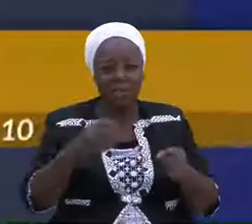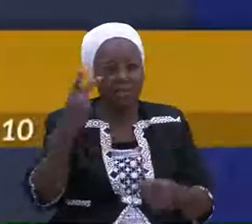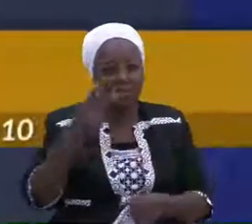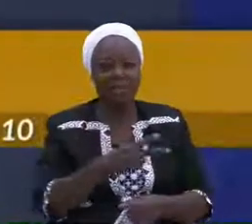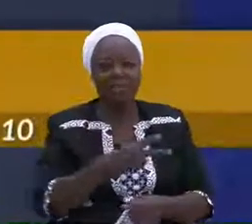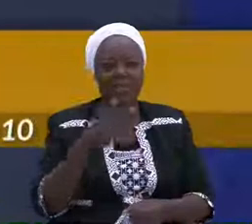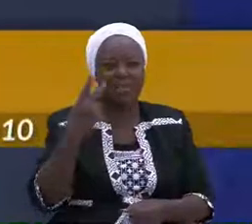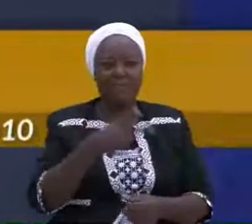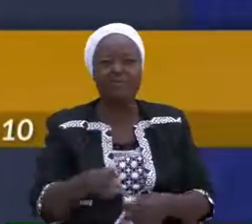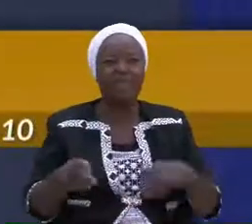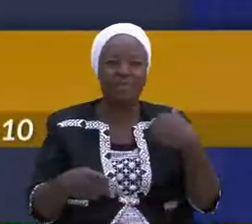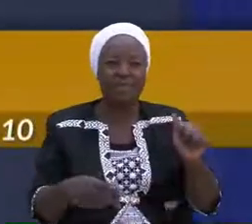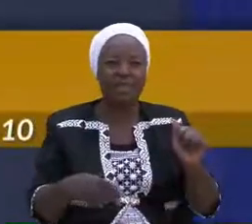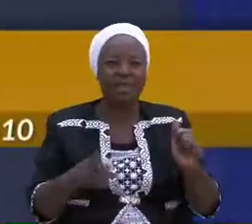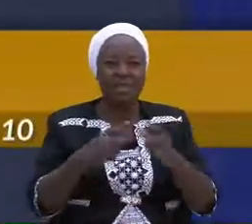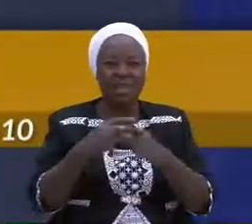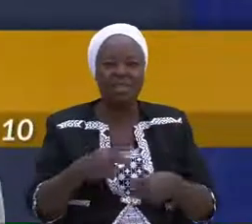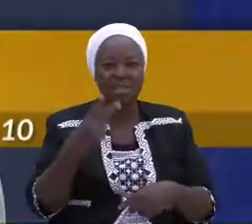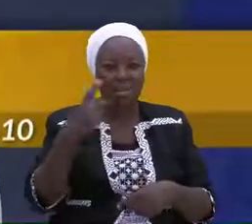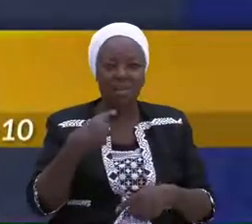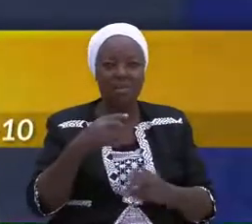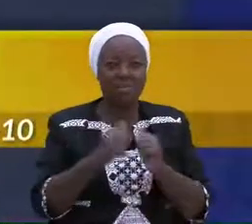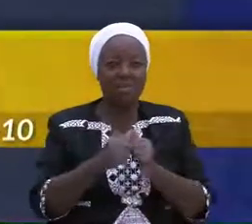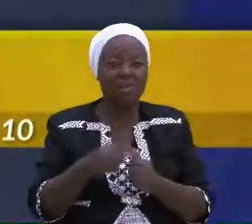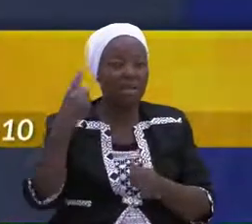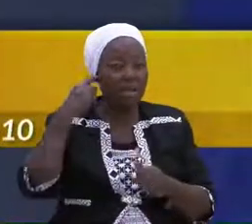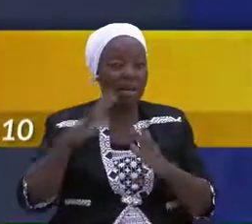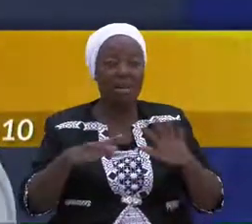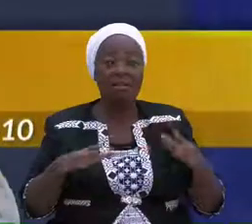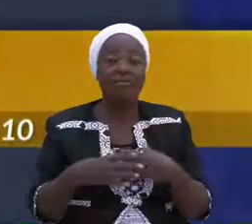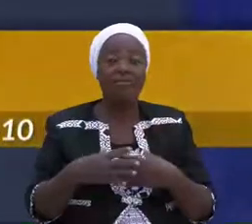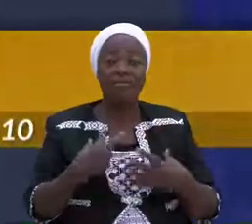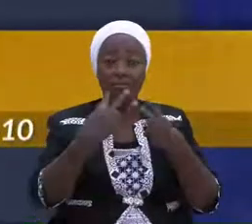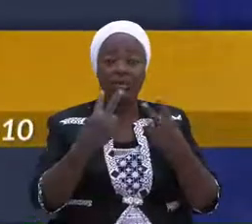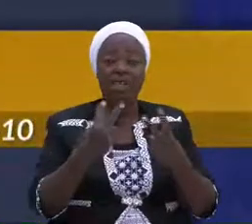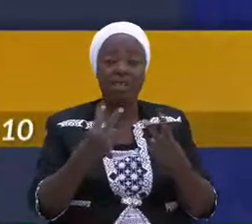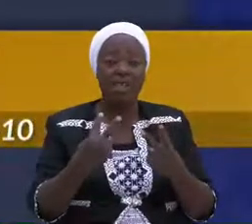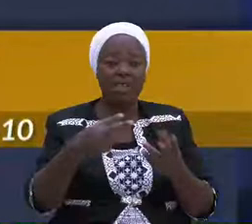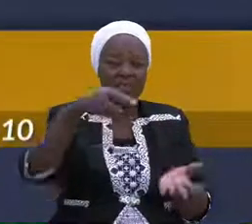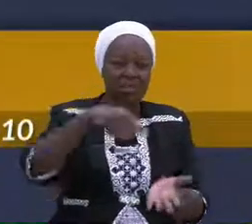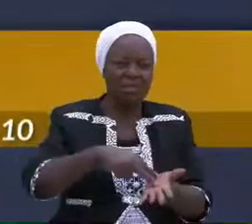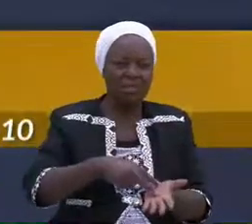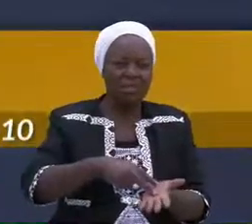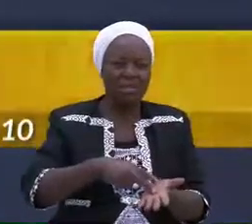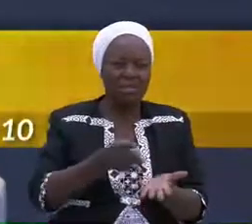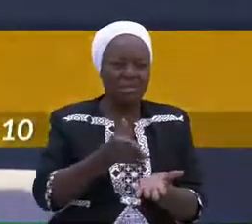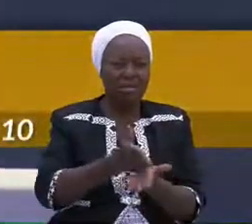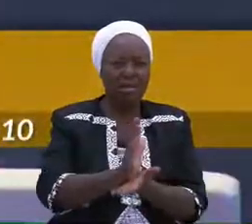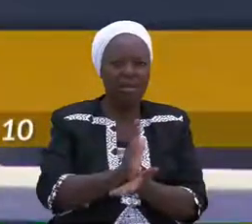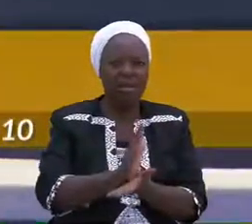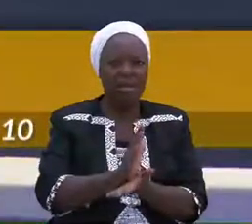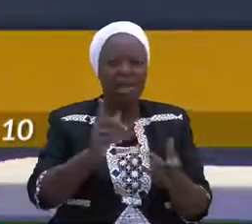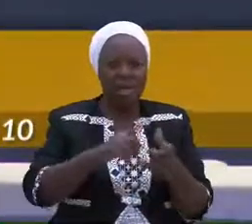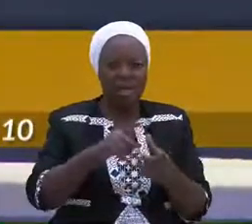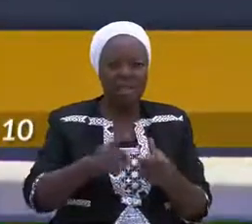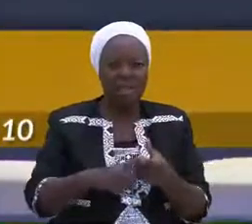Verset 10, il dit d'une voix forte, lève-toi droit sur tes pieds. Et il se leva d'un